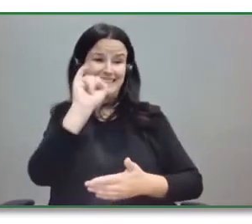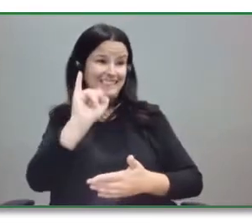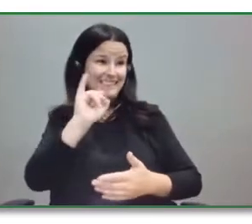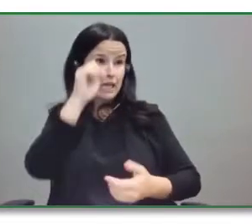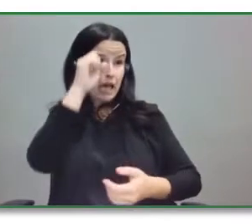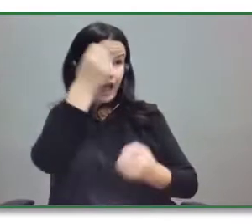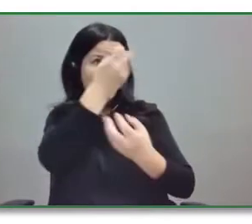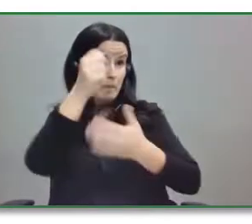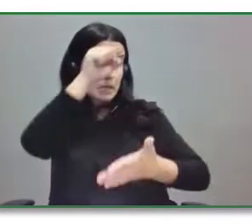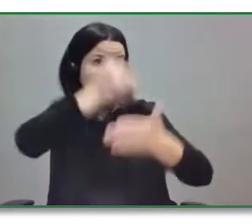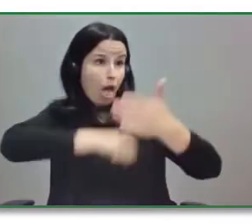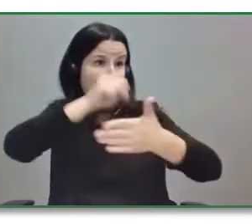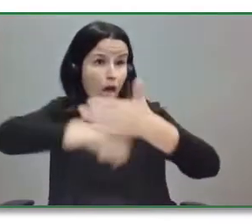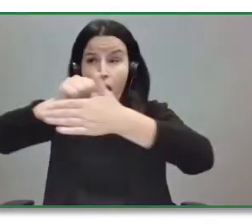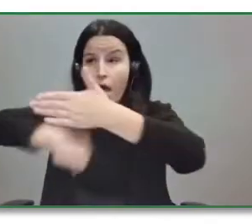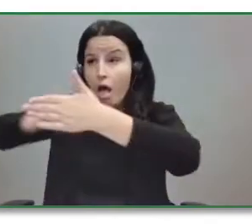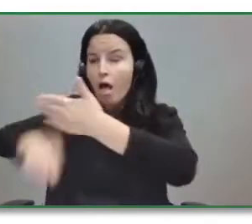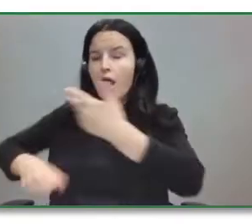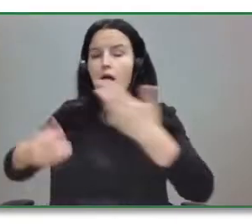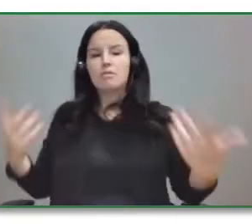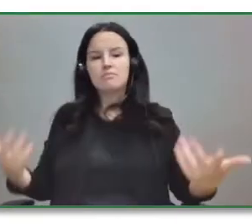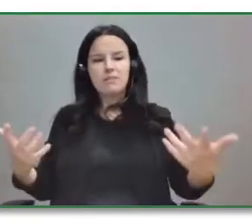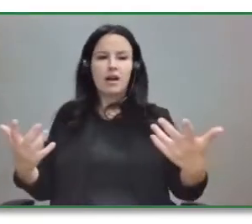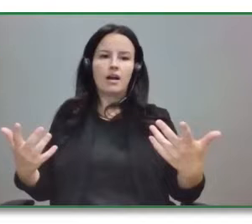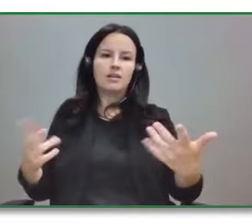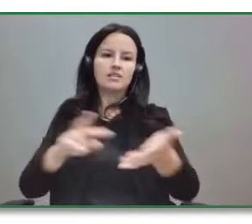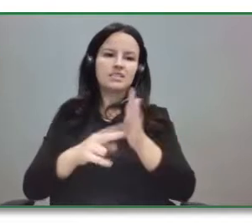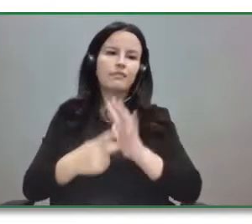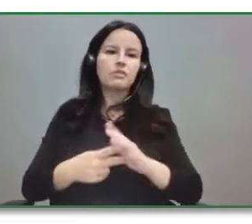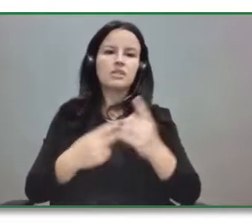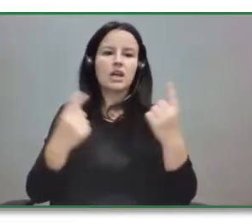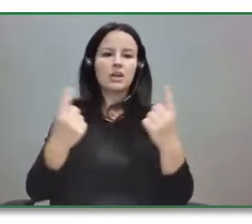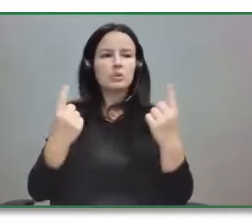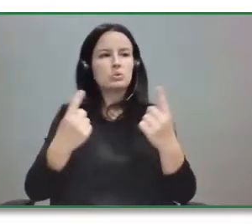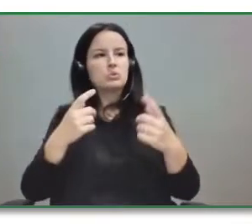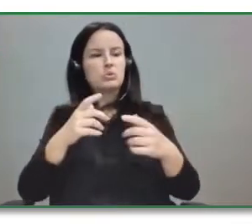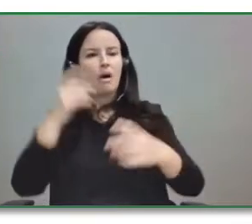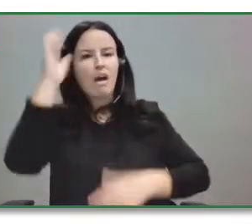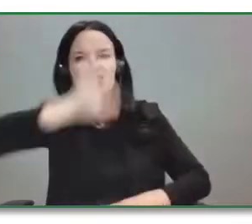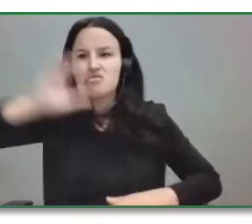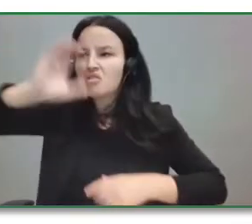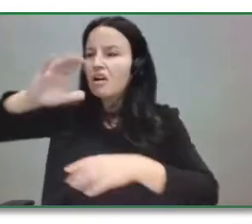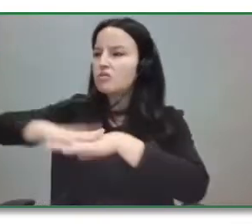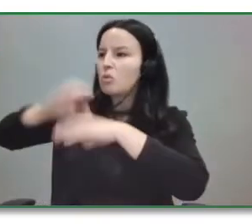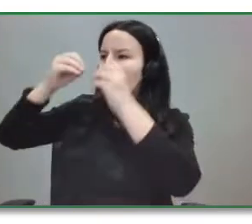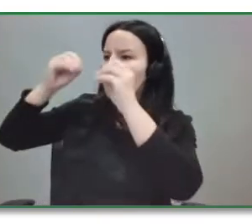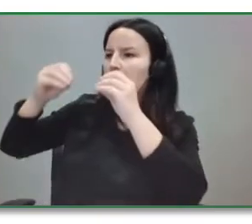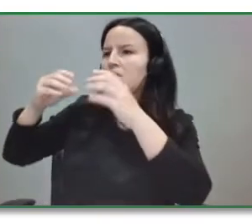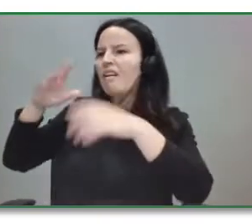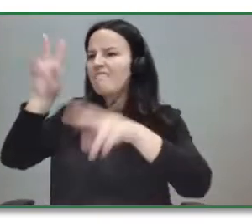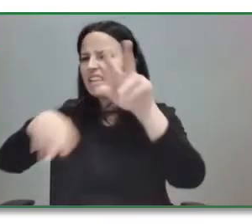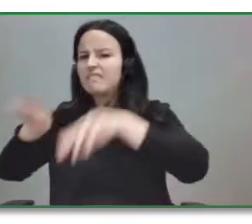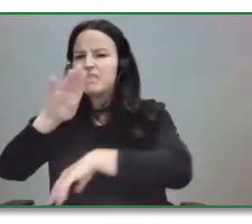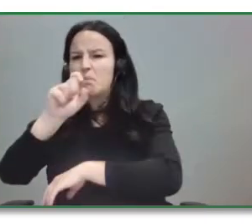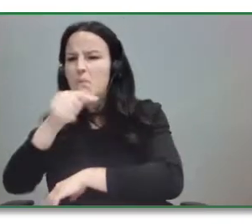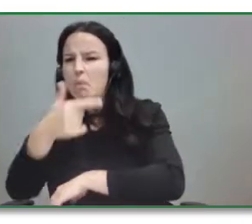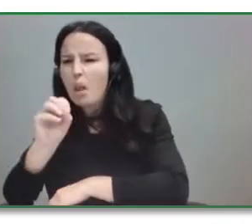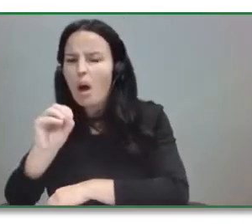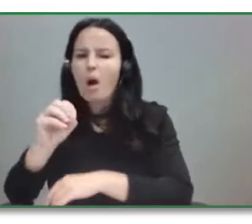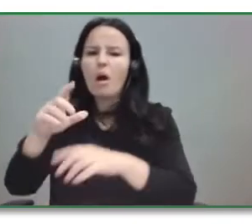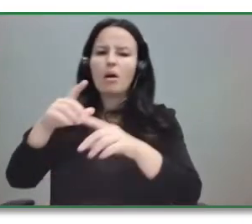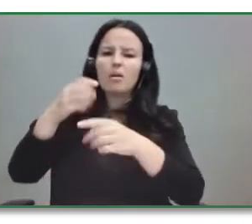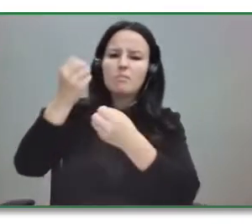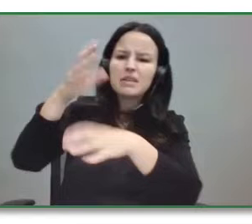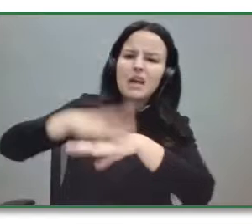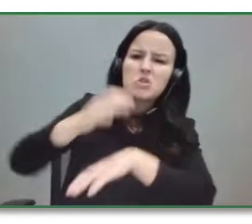personnes handicapées doivent devenir des limiers en ligne. Donc, il faut faire de la recherche, vérifier des blogs, des messages sur les médias sociaux, les